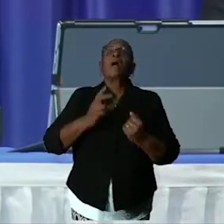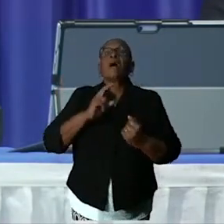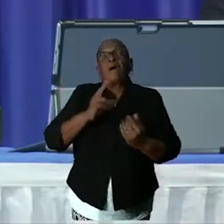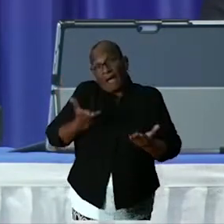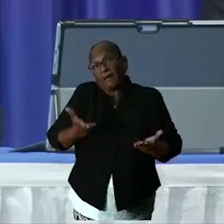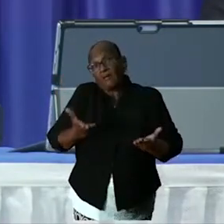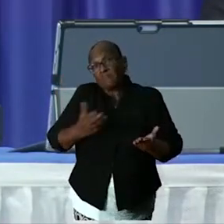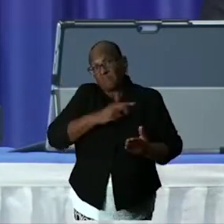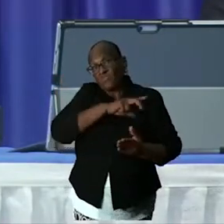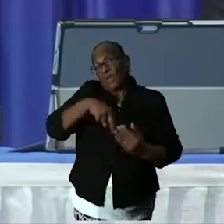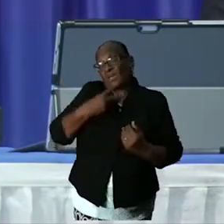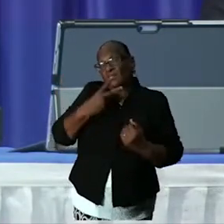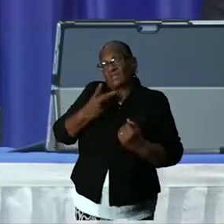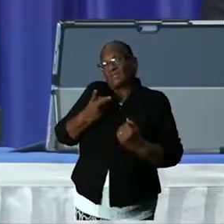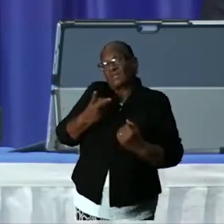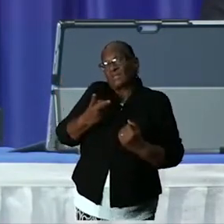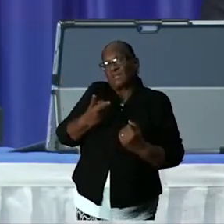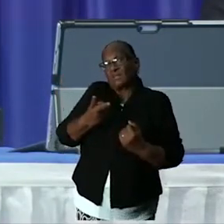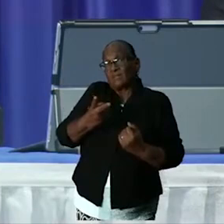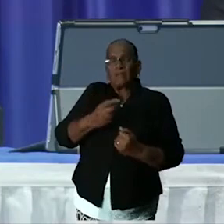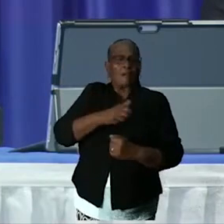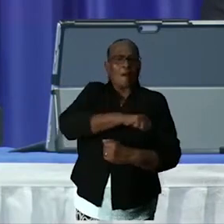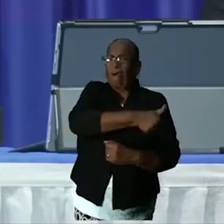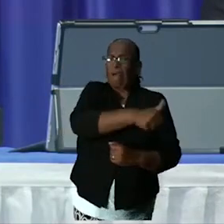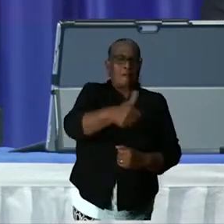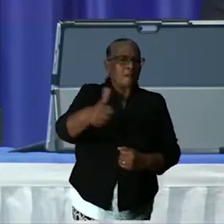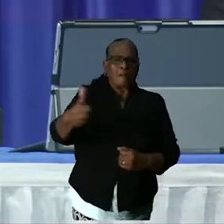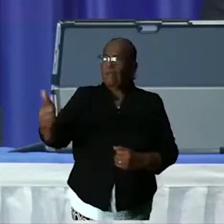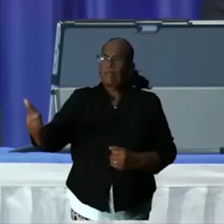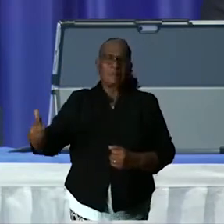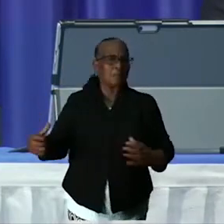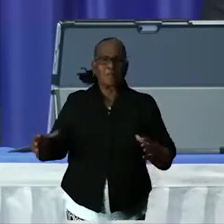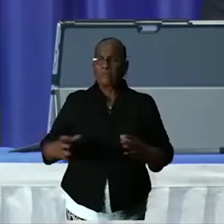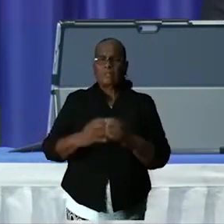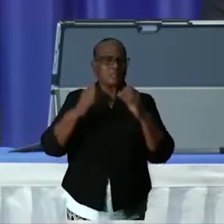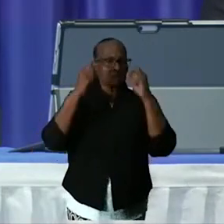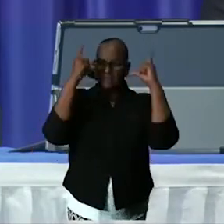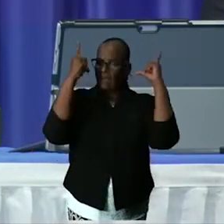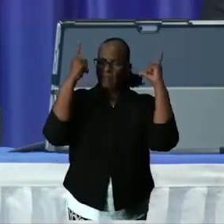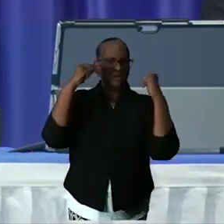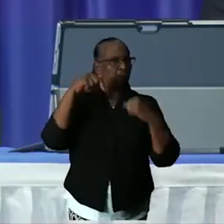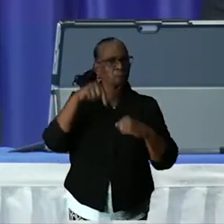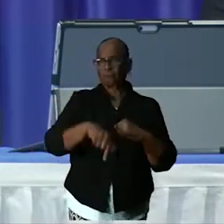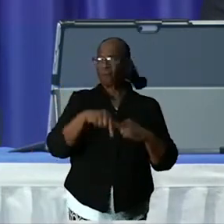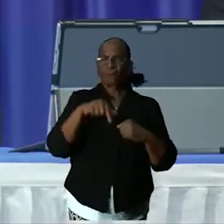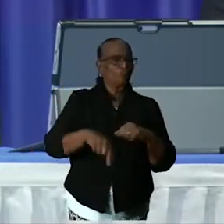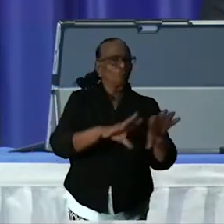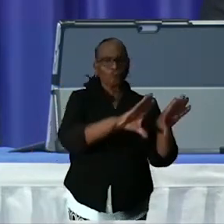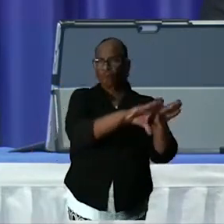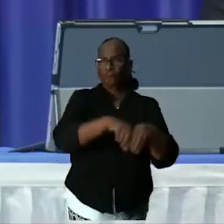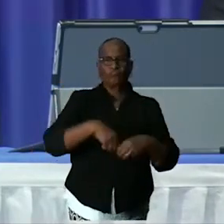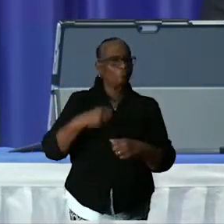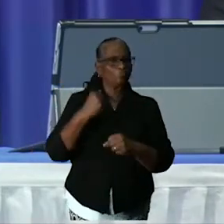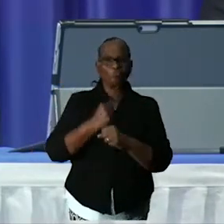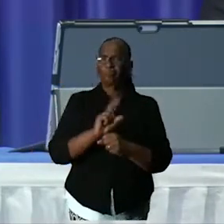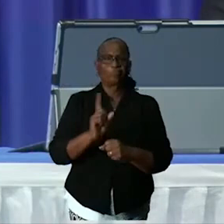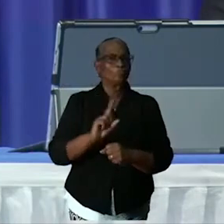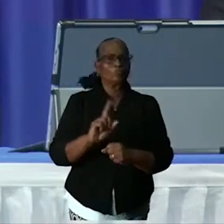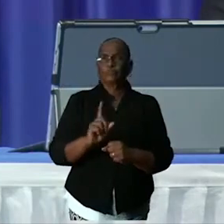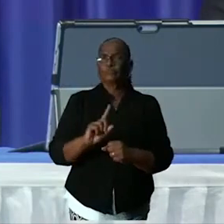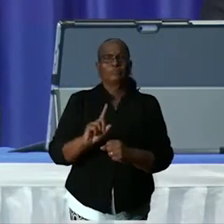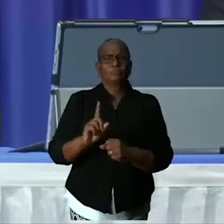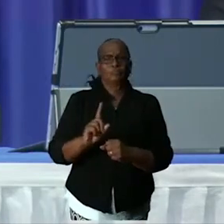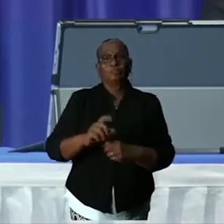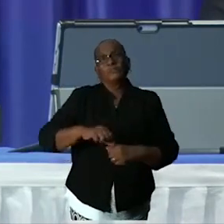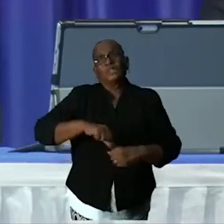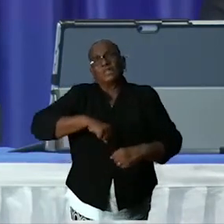Echter hebben we gezien dat niet alle delen van de samenleving zich hieraan hebben gehouden